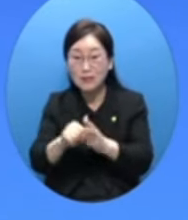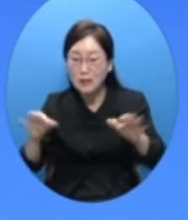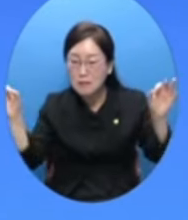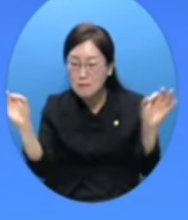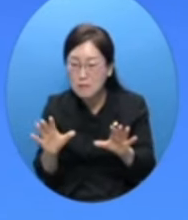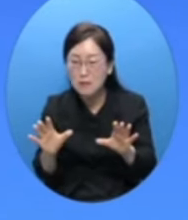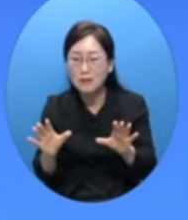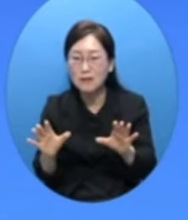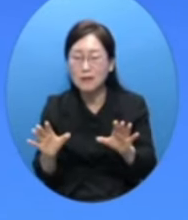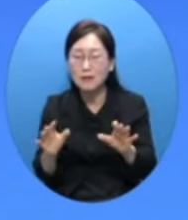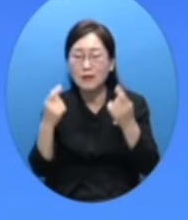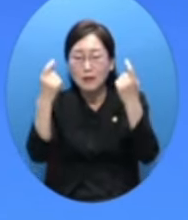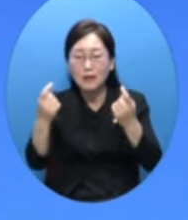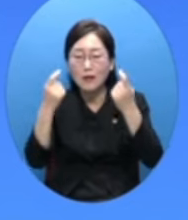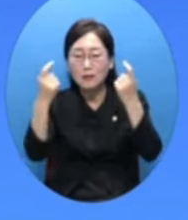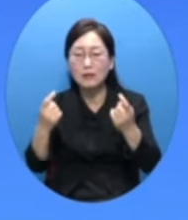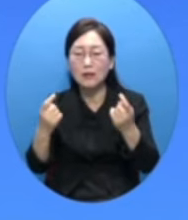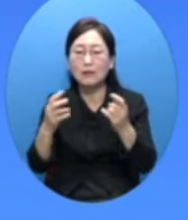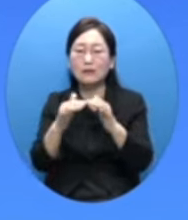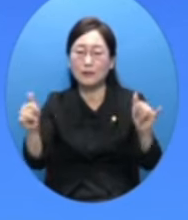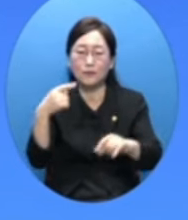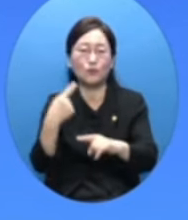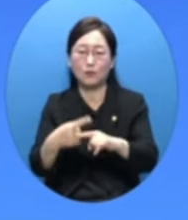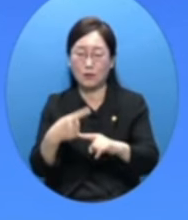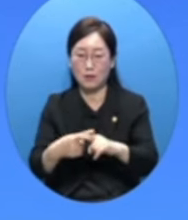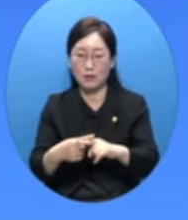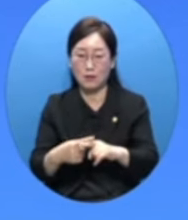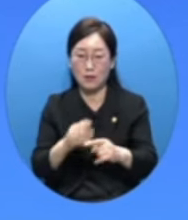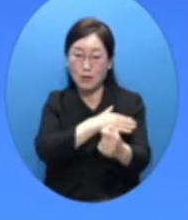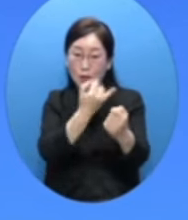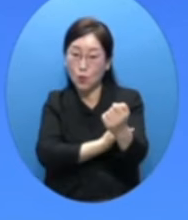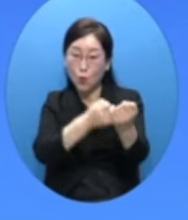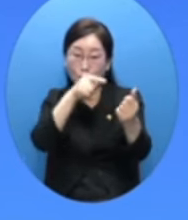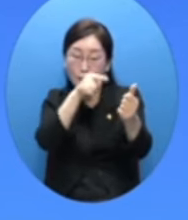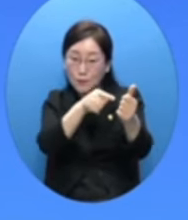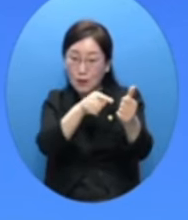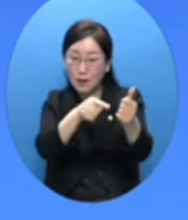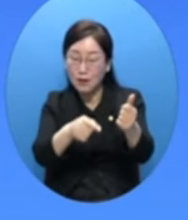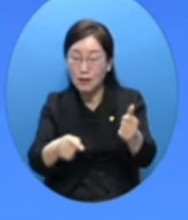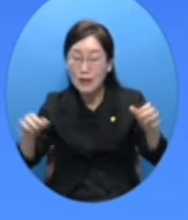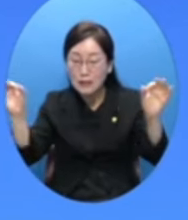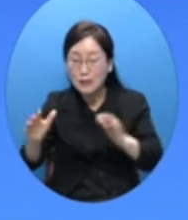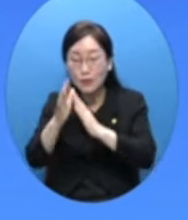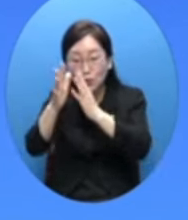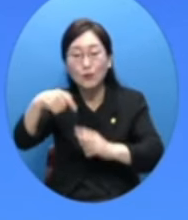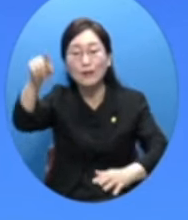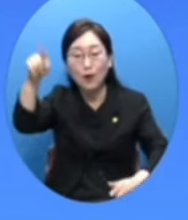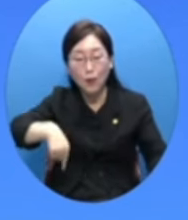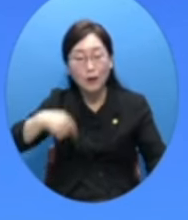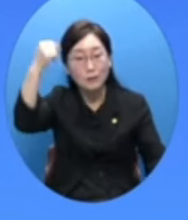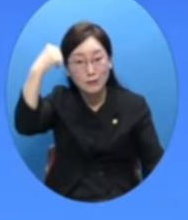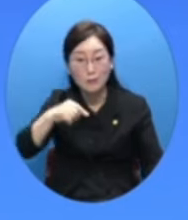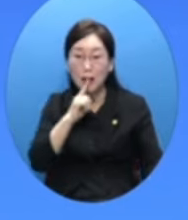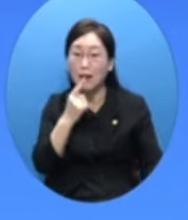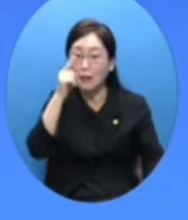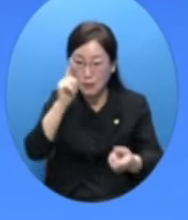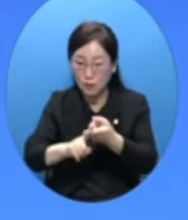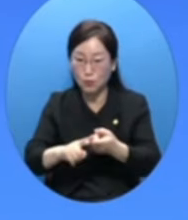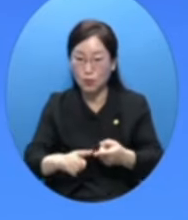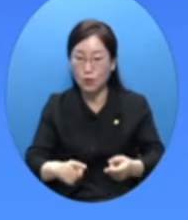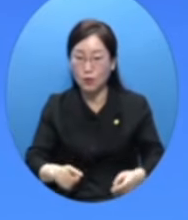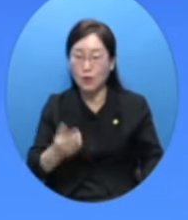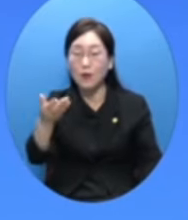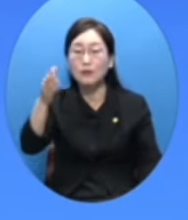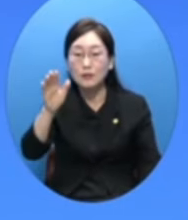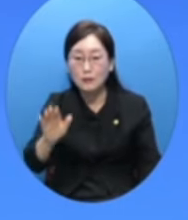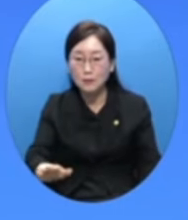지나가는 나그네 길입니다. 권지상 선교사가 잠깐 소풍 갔다 오는 것과 같다 그랬습니다. 그러나 이 짧은